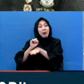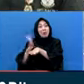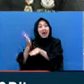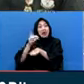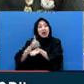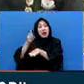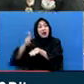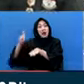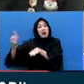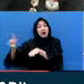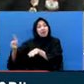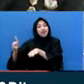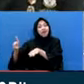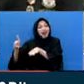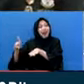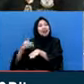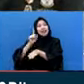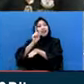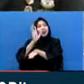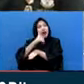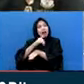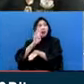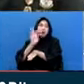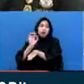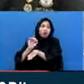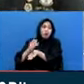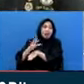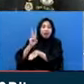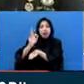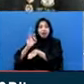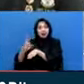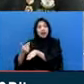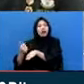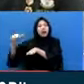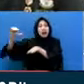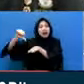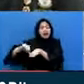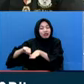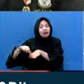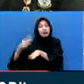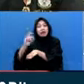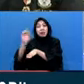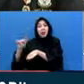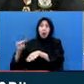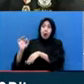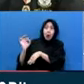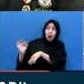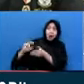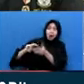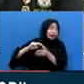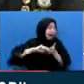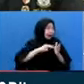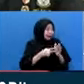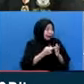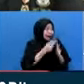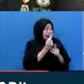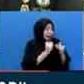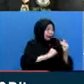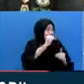tinggi karena biaya E movnya itu juga kami hitung Berarti ada kenaikan harga begitu ya biasanya 25